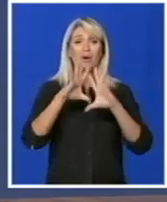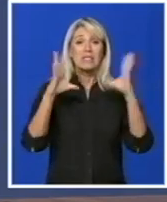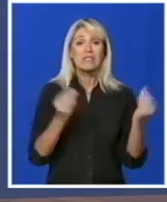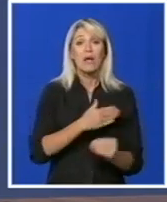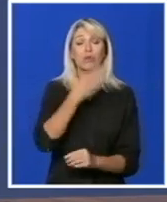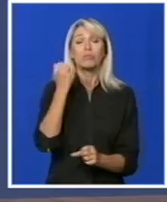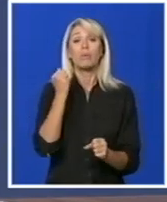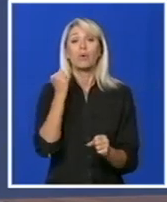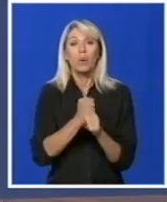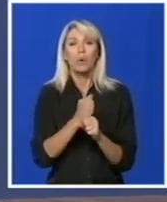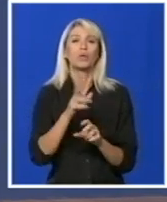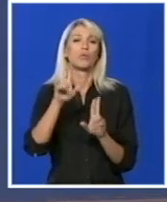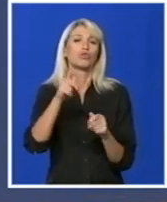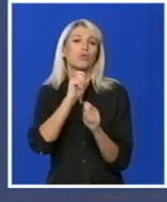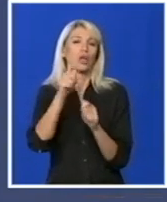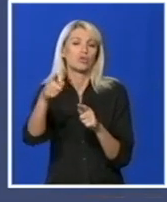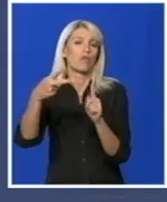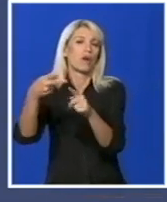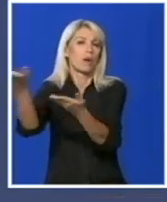se razgovarati o tome.